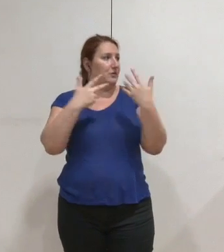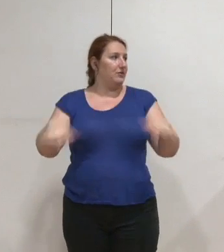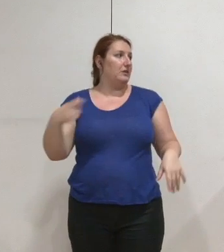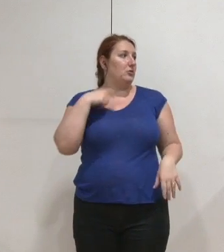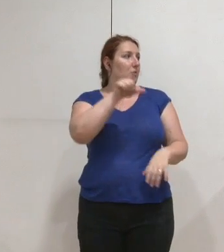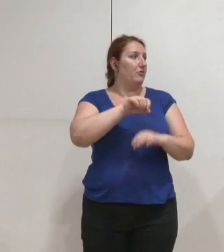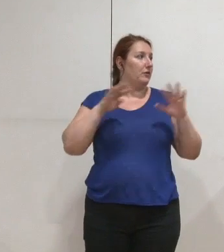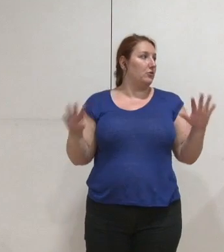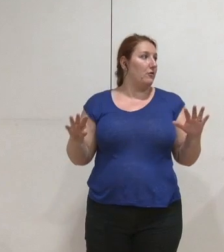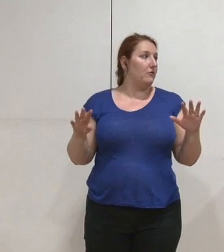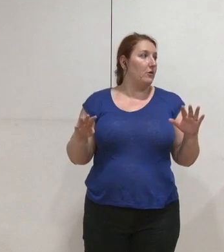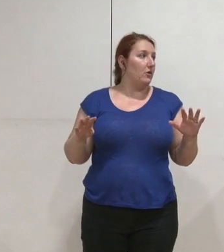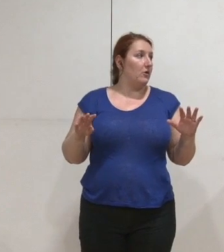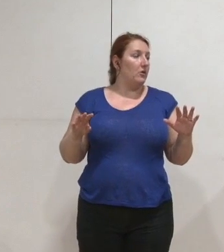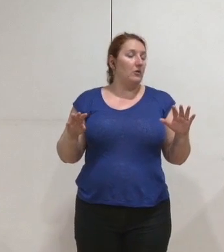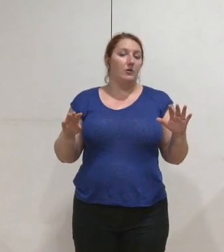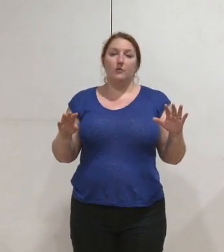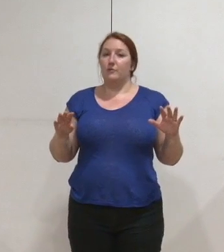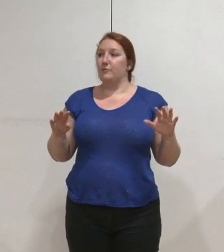29 c'est